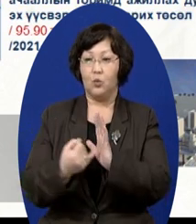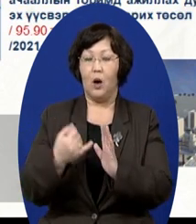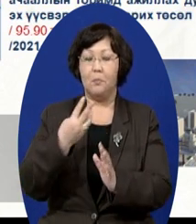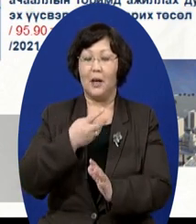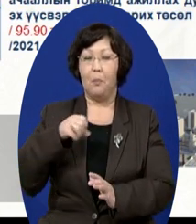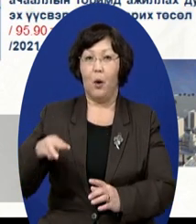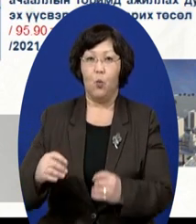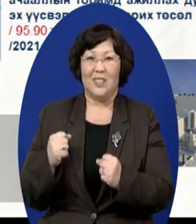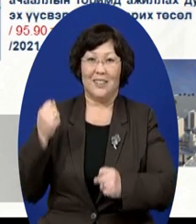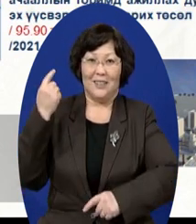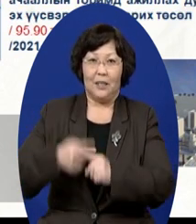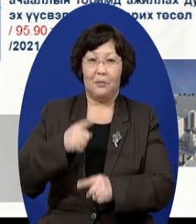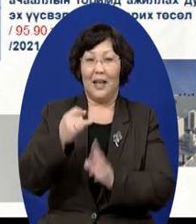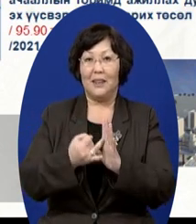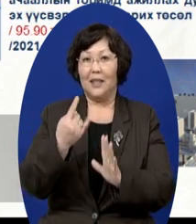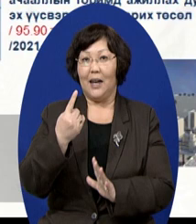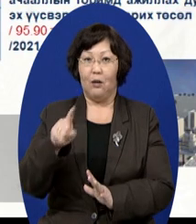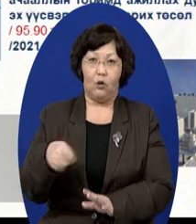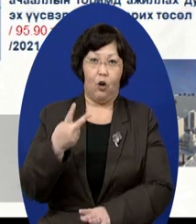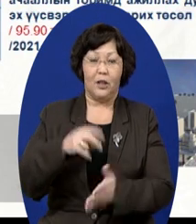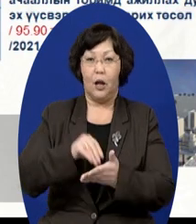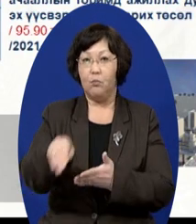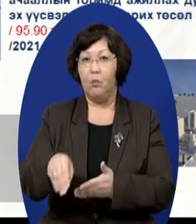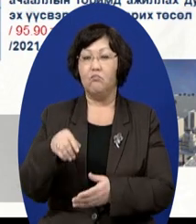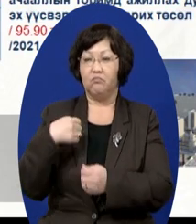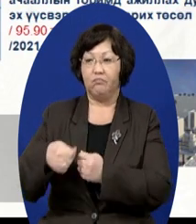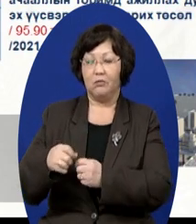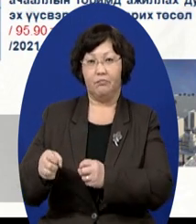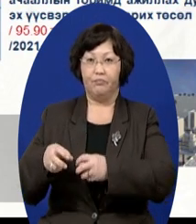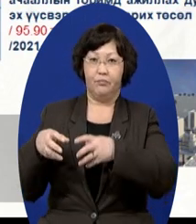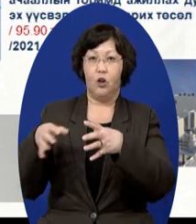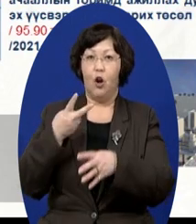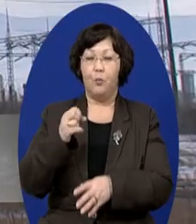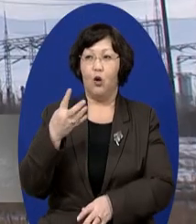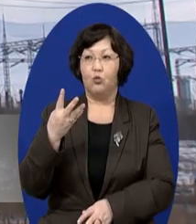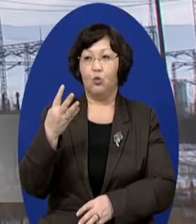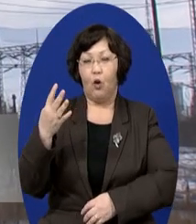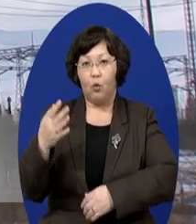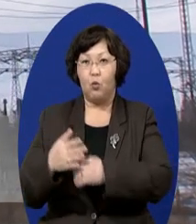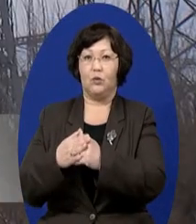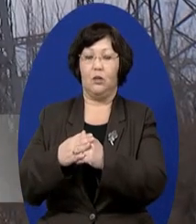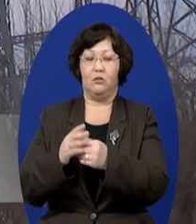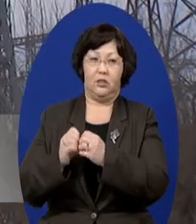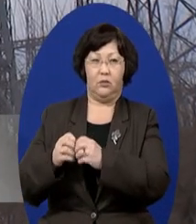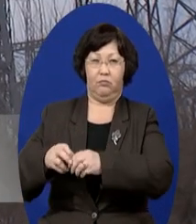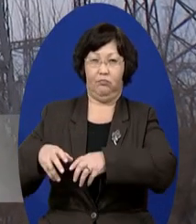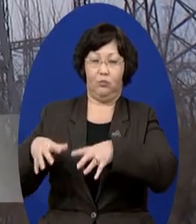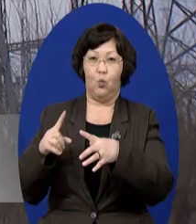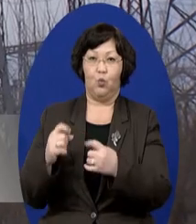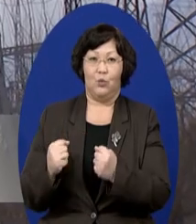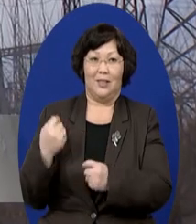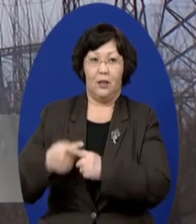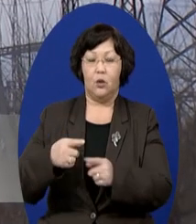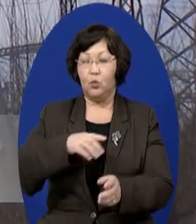нэмэгдүүлнэ. Нийт 71.2 тэрбум төгрөгийн өртөгтэй 2024 он хүртэл хэрэгжнэ. Дулааны 2 дугаар цахилгаан станцыг